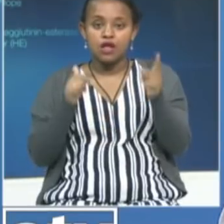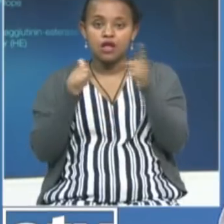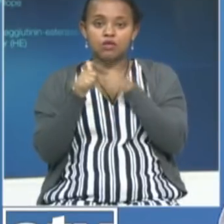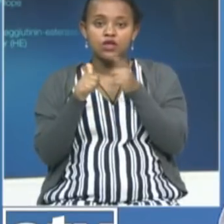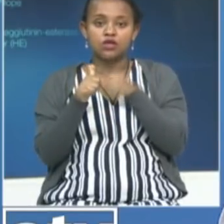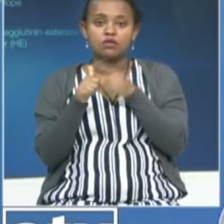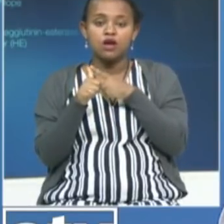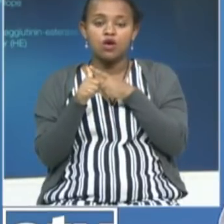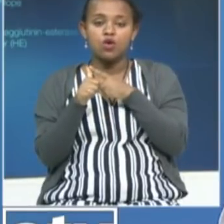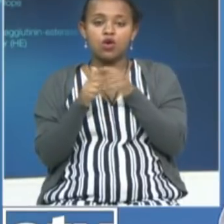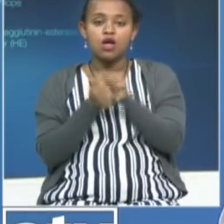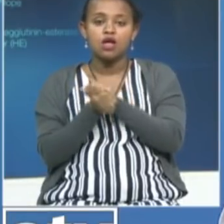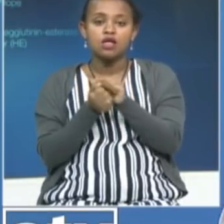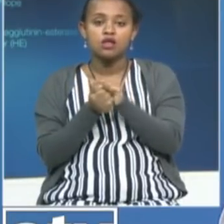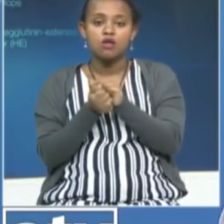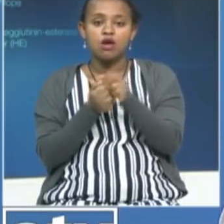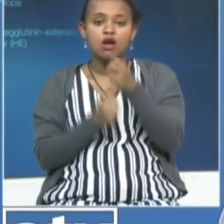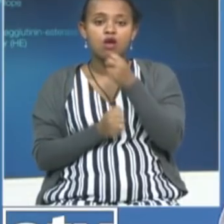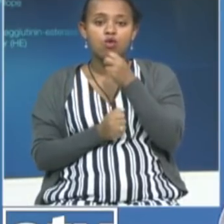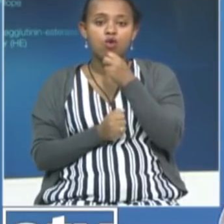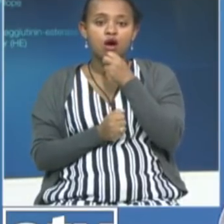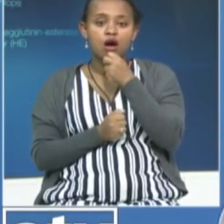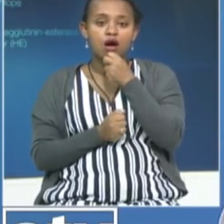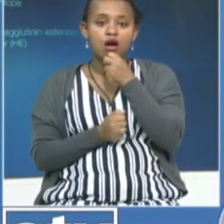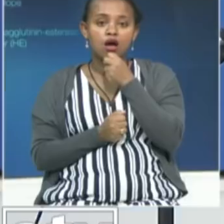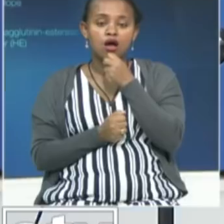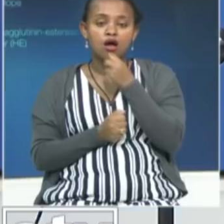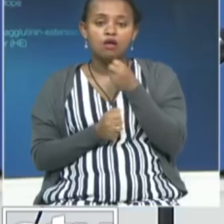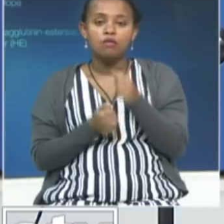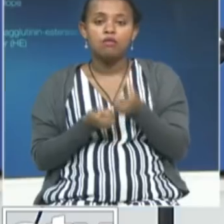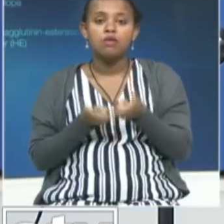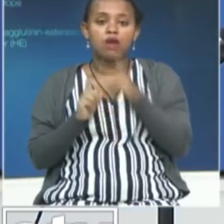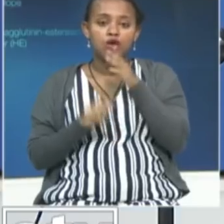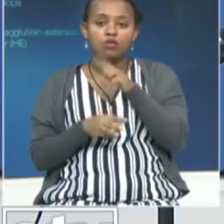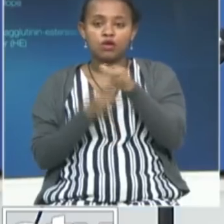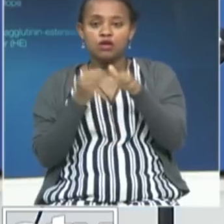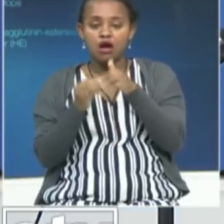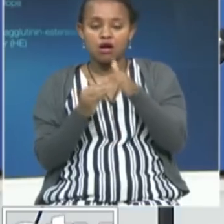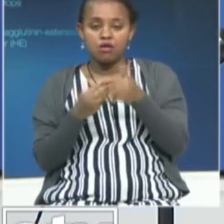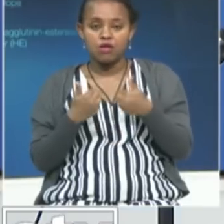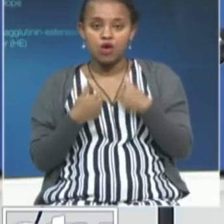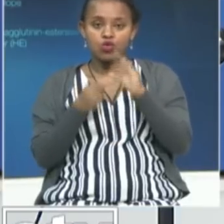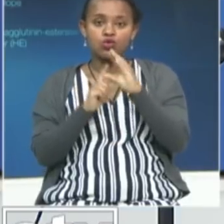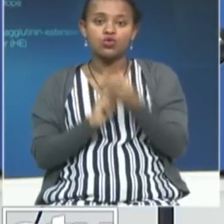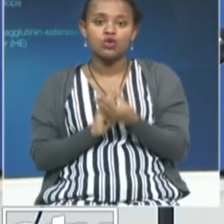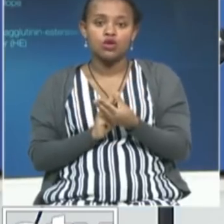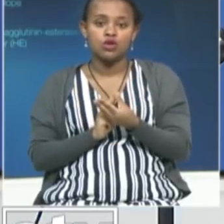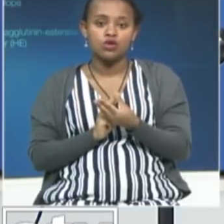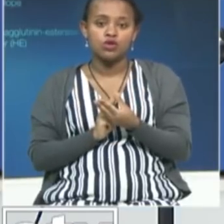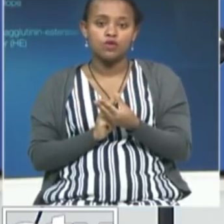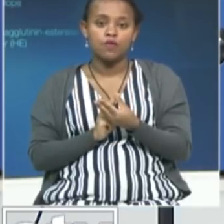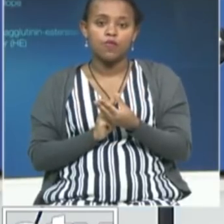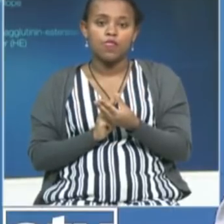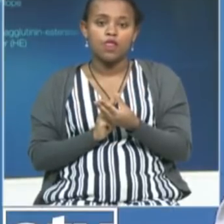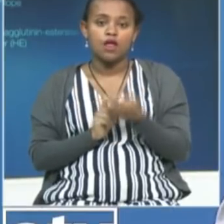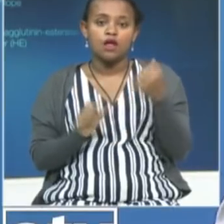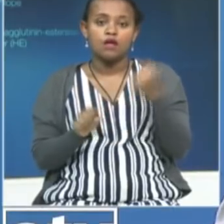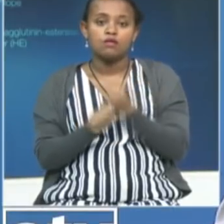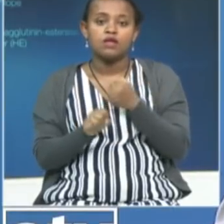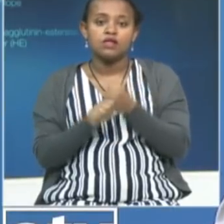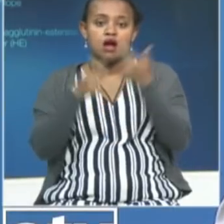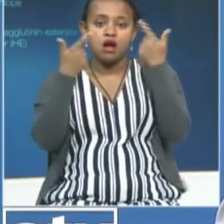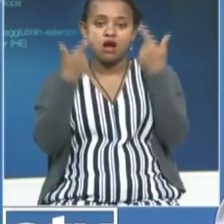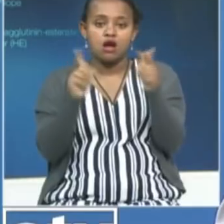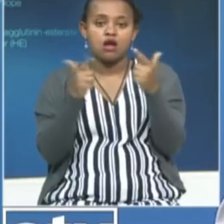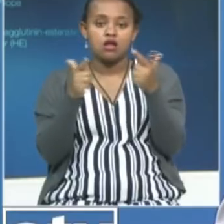የመጀመሪያው ከሳሙናና ከውሃው በማይኖርበት አጋጣሚ ያሉት ሁኔታዎች እኔ ጥሩ እንግዲህ በስራ